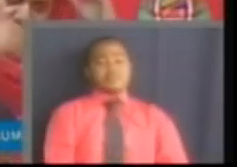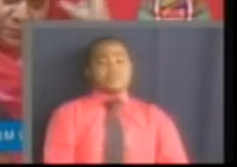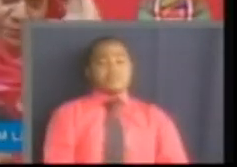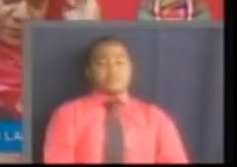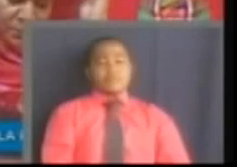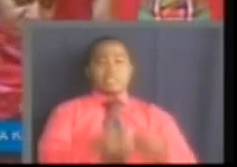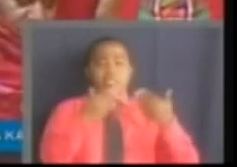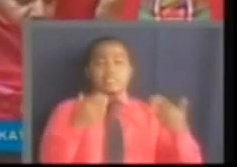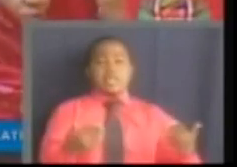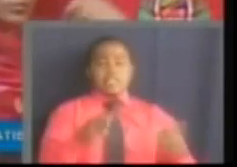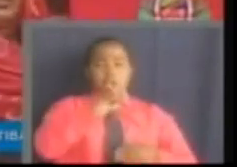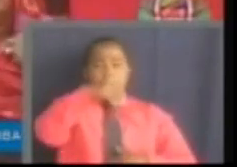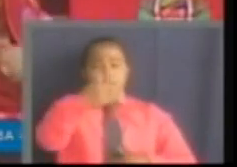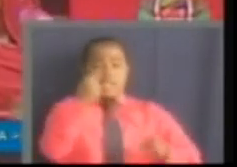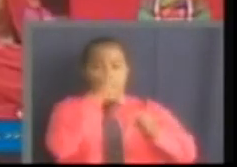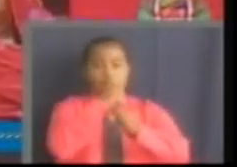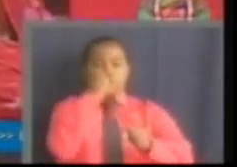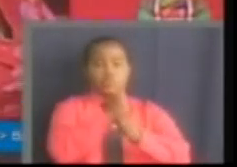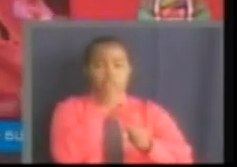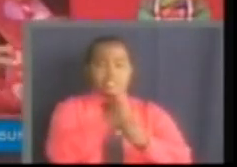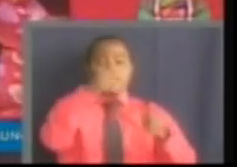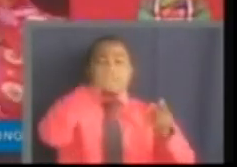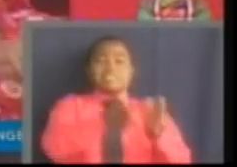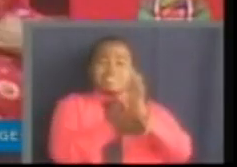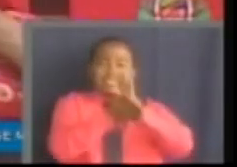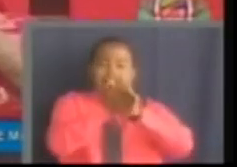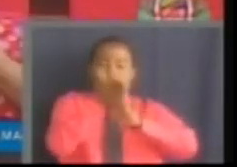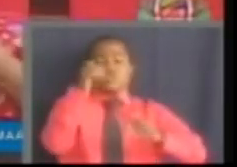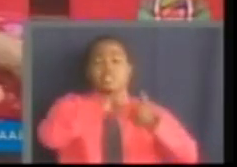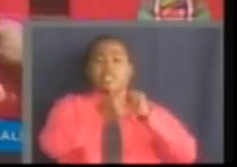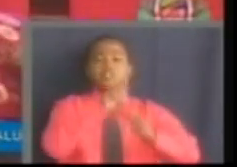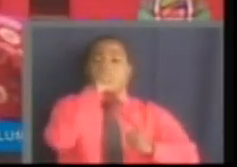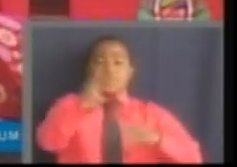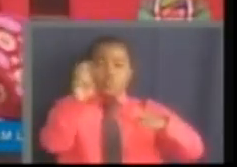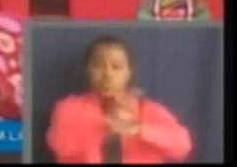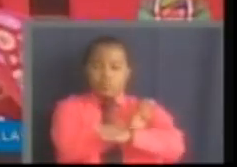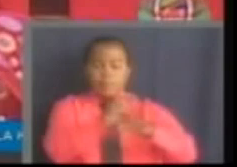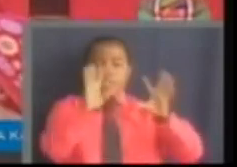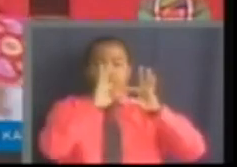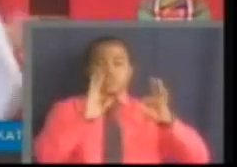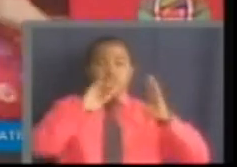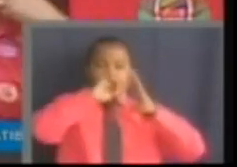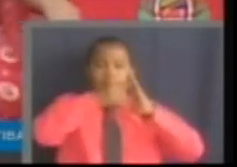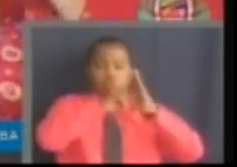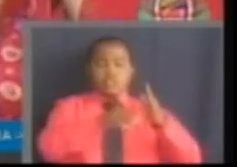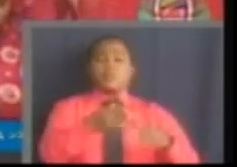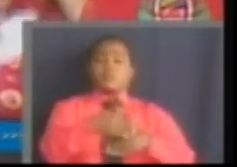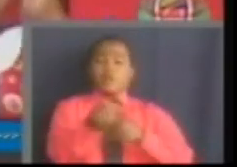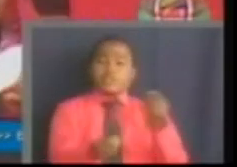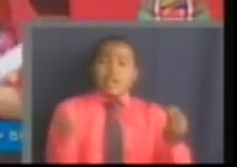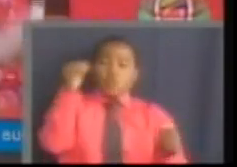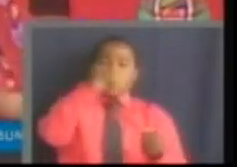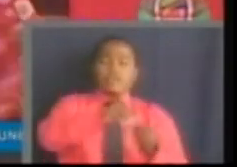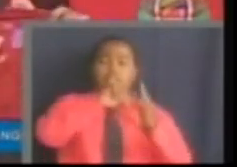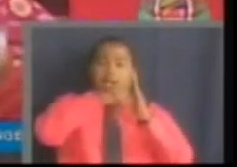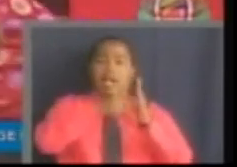Sasa badala ya kusimamia mzizi wa tatizo ambao ni kusimamia vizuri kanuni, mnakwenda kuongeza kanuni nyingine zaidi ya